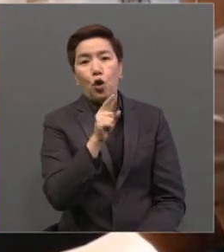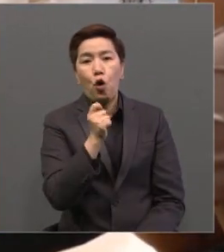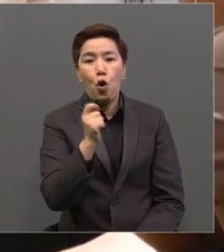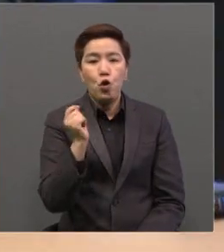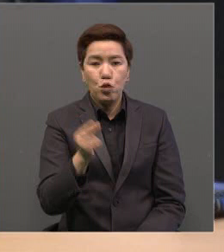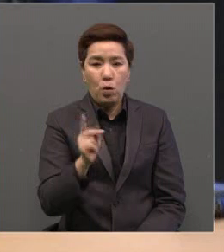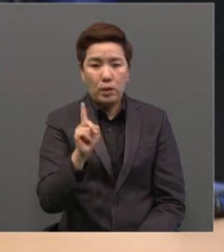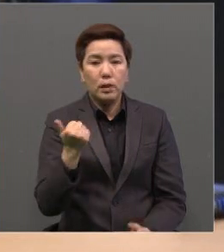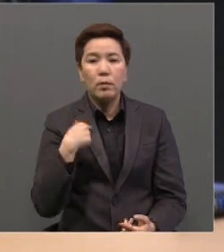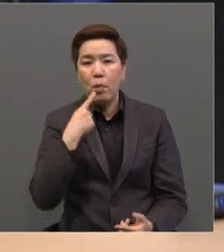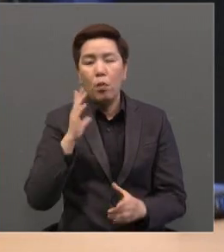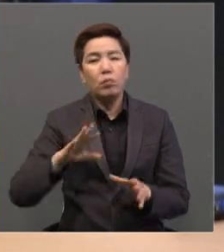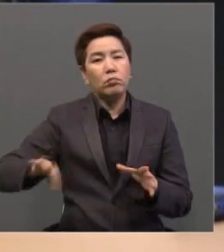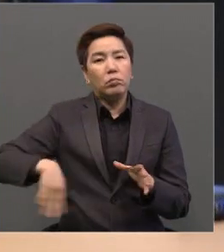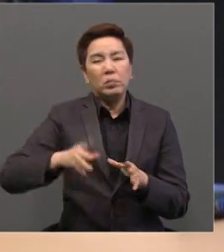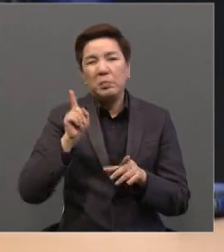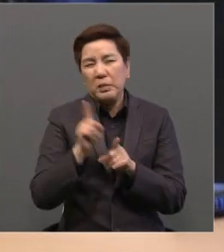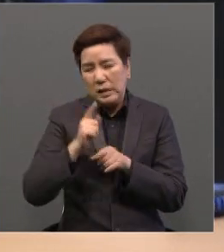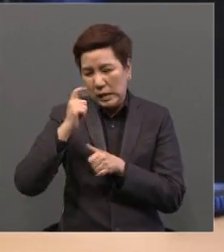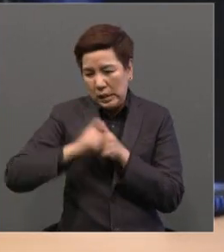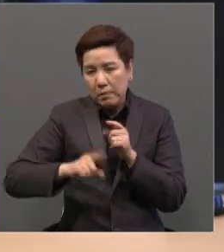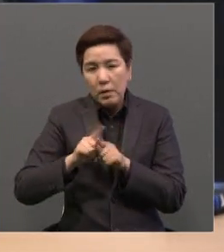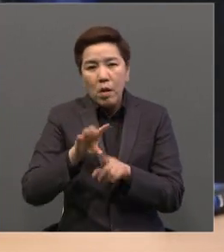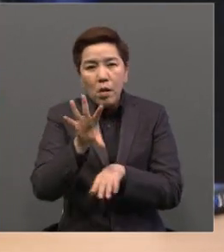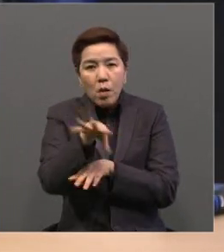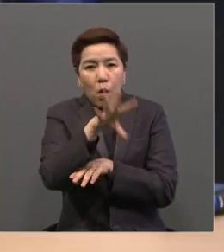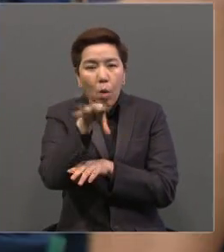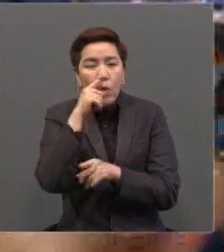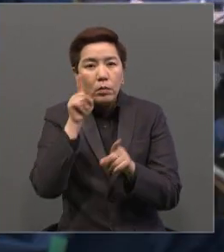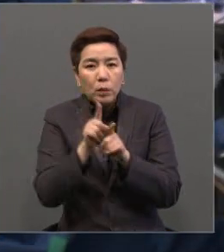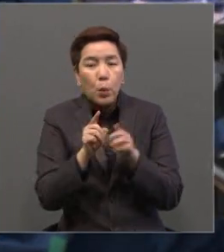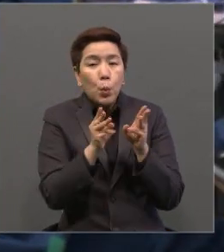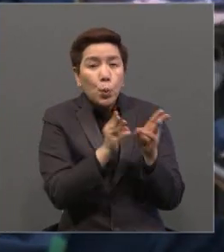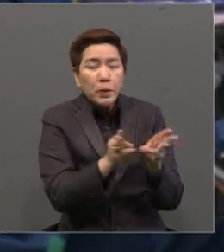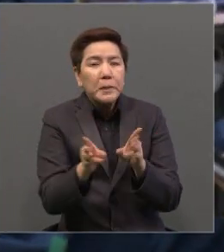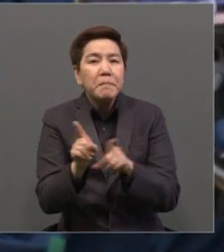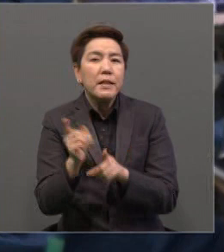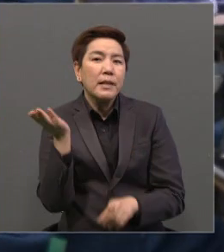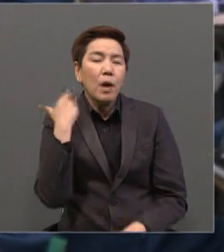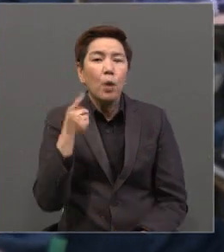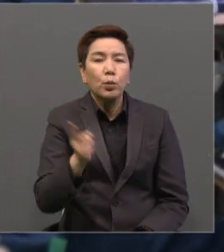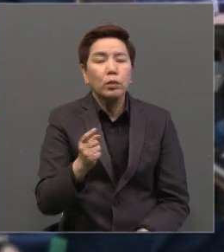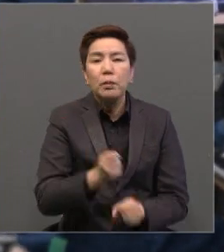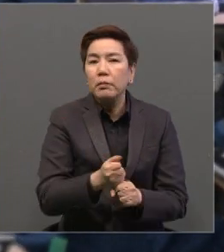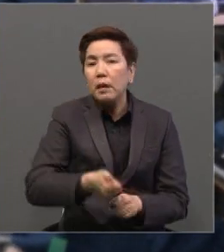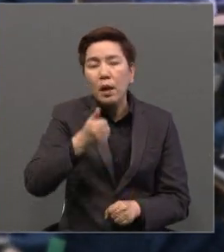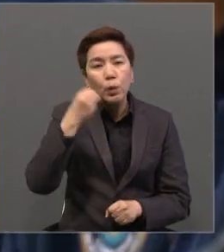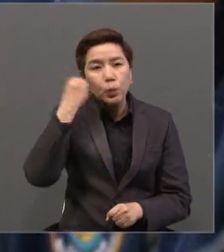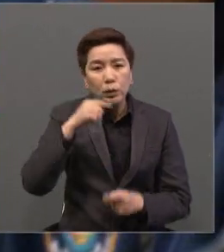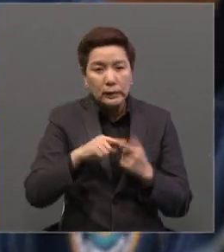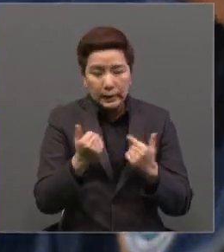อกว่าผู้ต้องหาพวกนี้ครับมีพฤติการหลอกลวงทางโซเชียลแล้วก็ใช้วิธีแบบเดิมแต่มันยังได้ผลตลอด